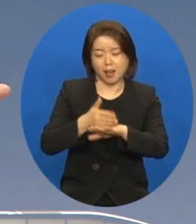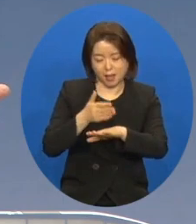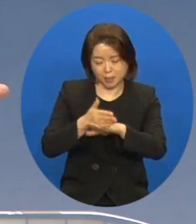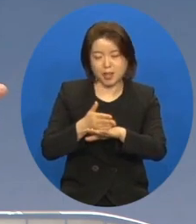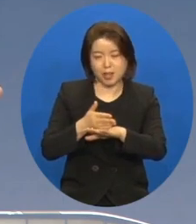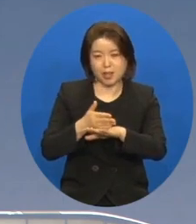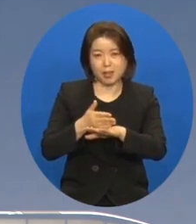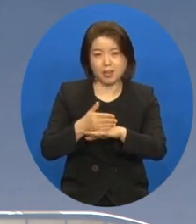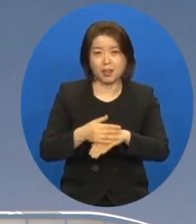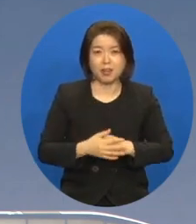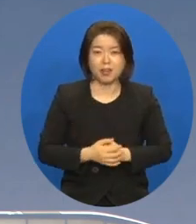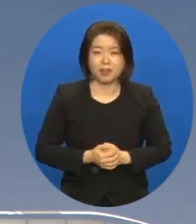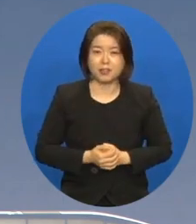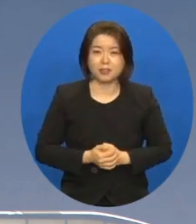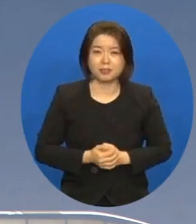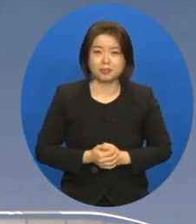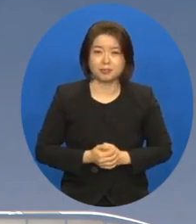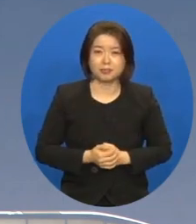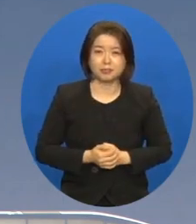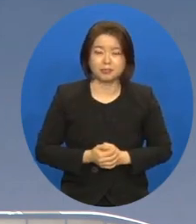감사했습니다.